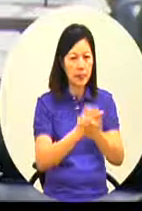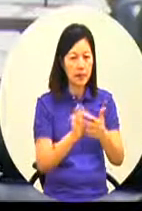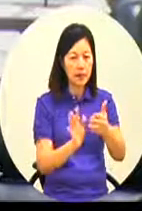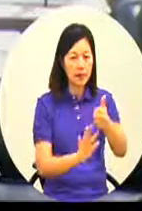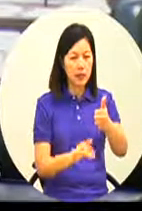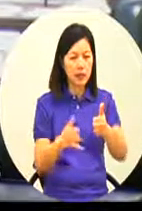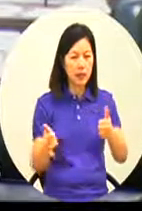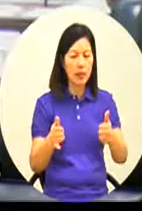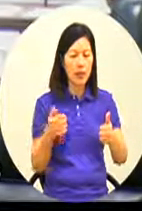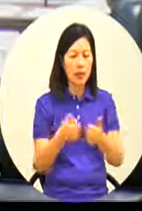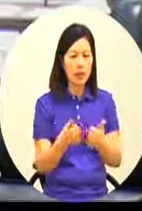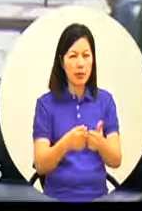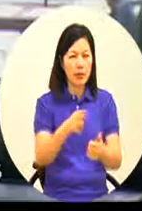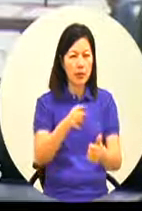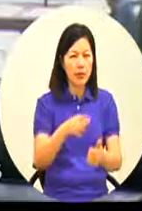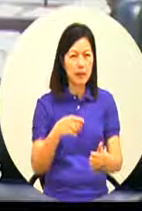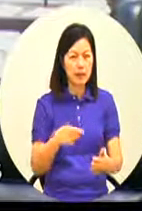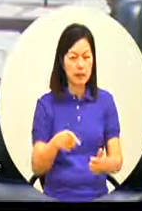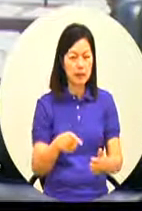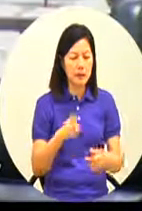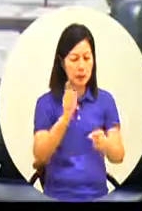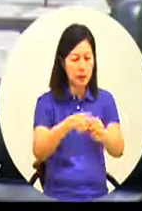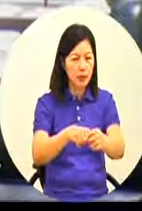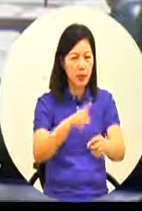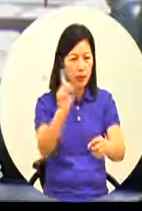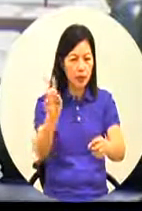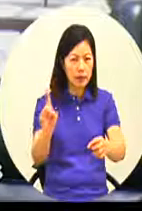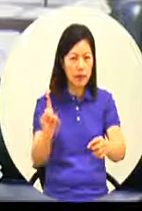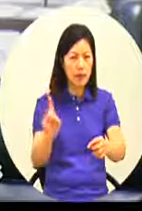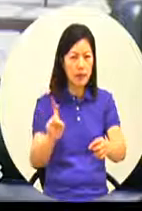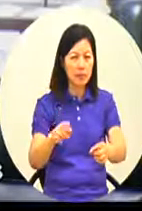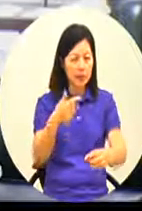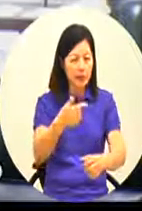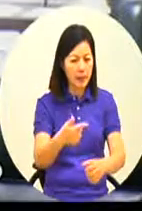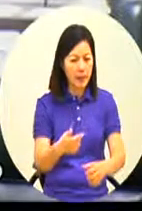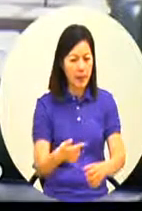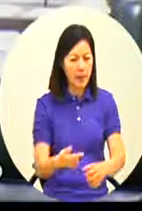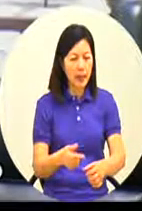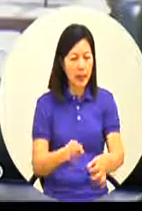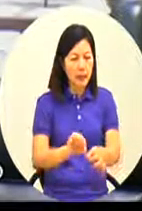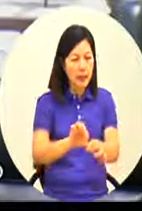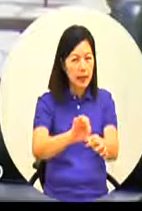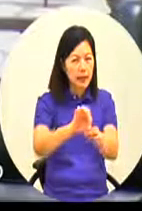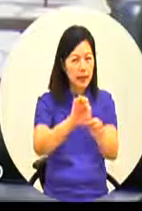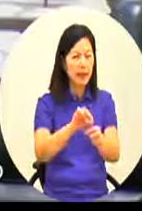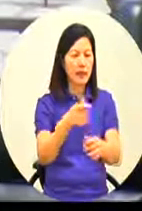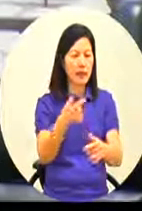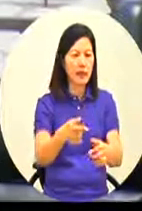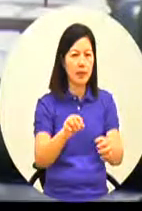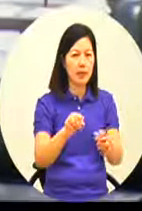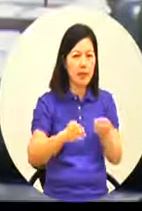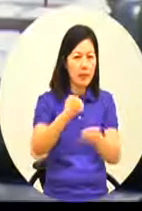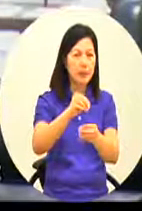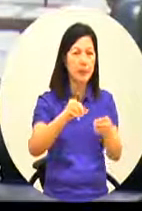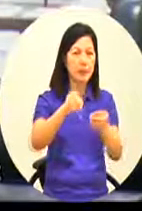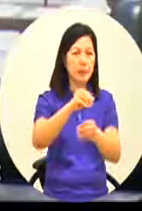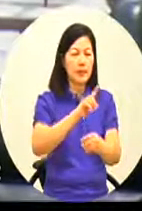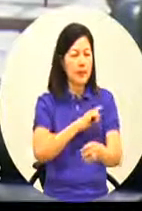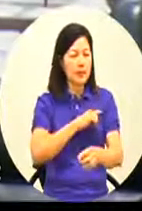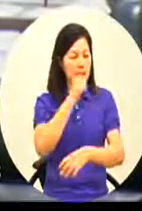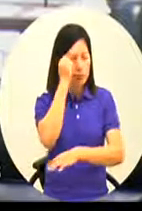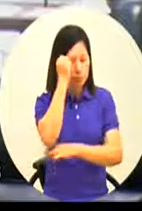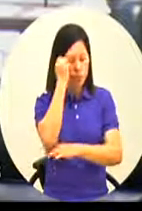啦，你如果你的目标是要怎么调，你缓步的去调整，然后对于自住的部分要有一